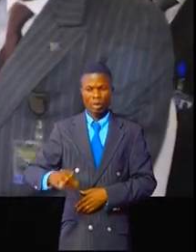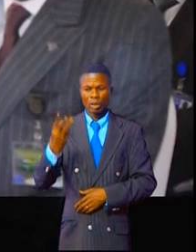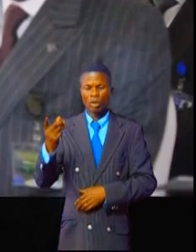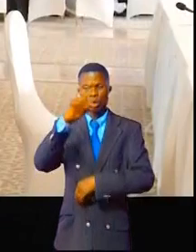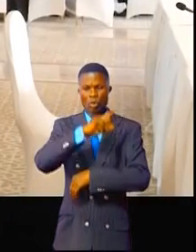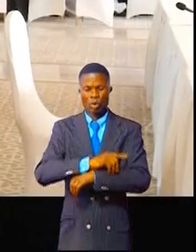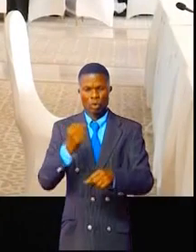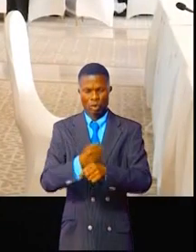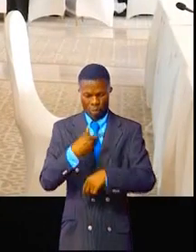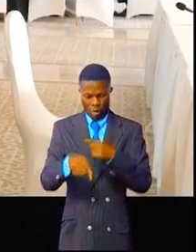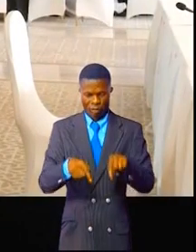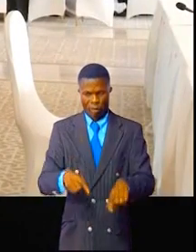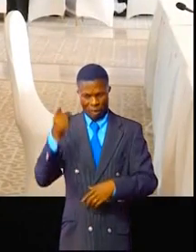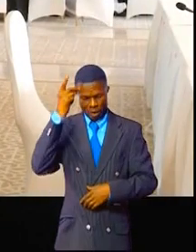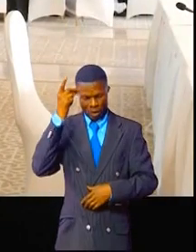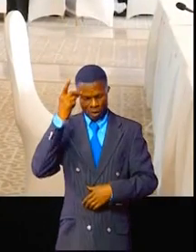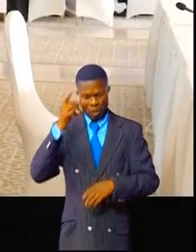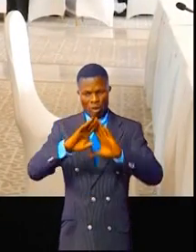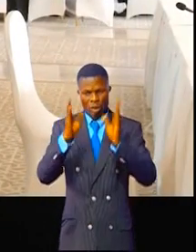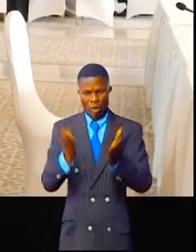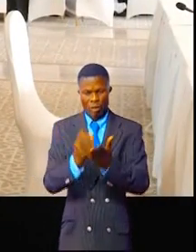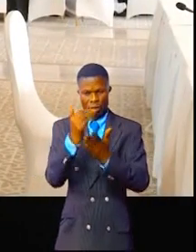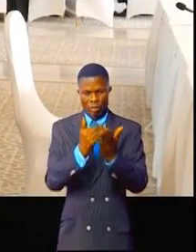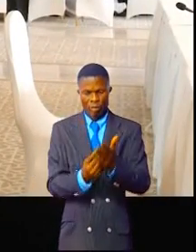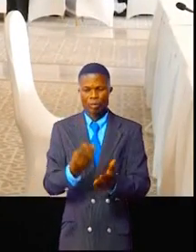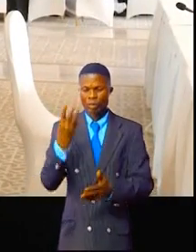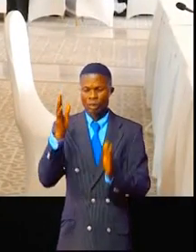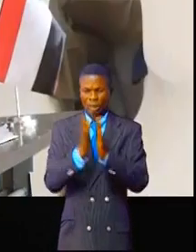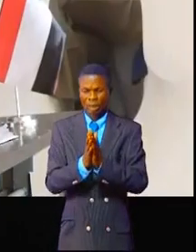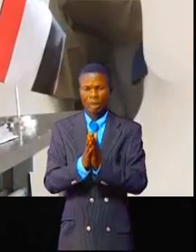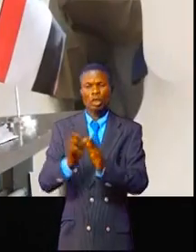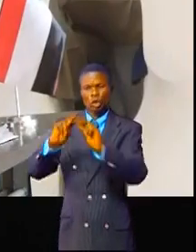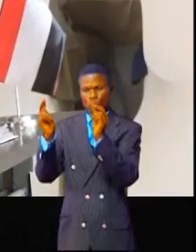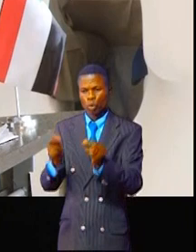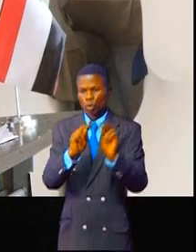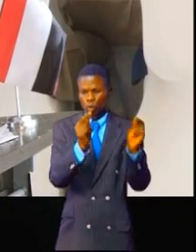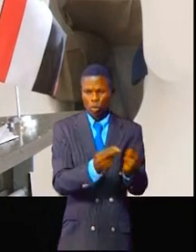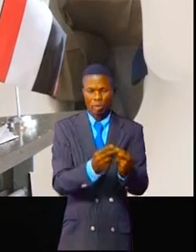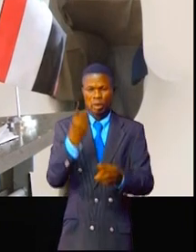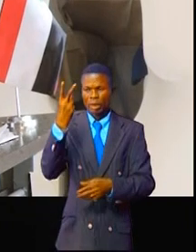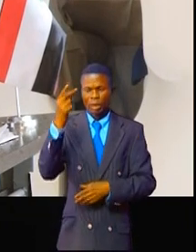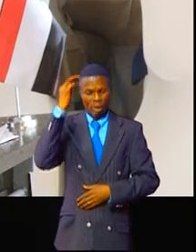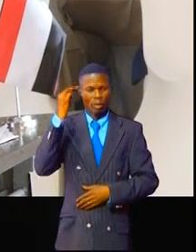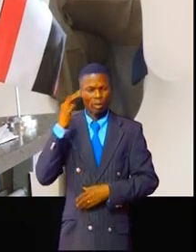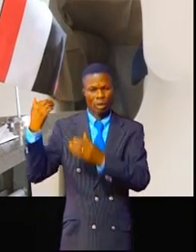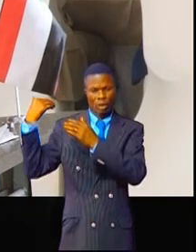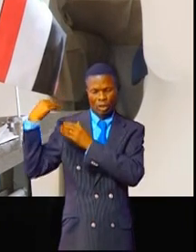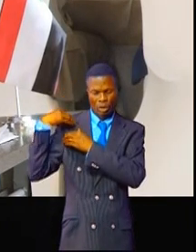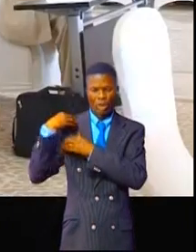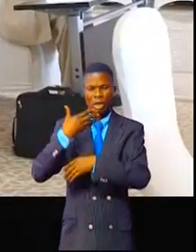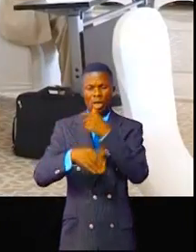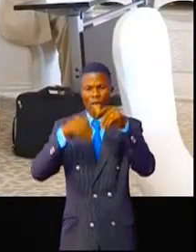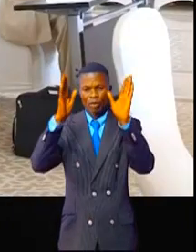des travaux elle était composée de dix membres chacune à raison de deux ministres chargés des affaires étrangères